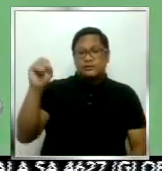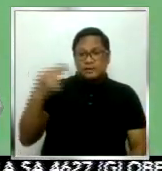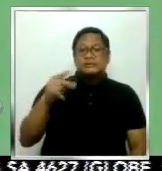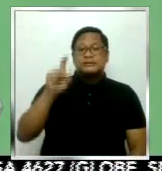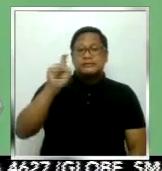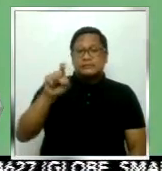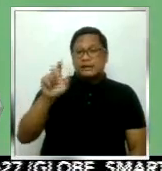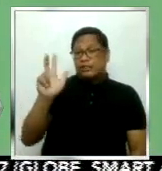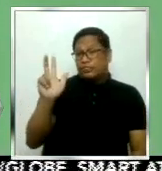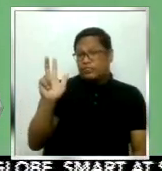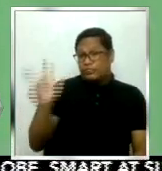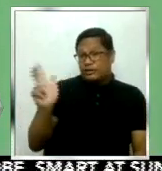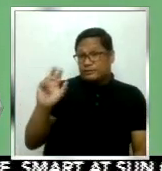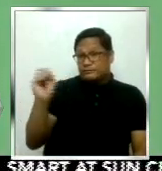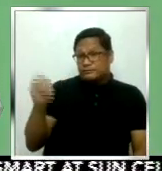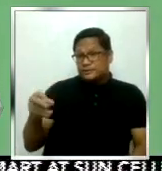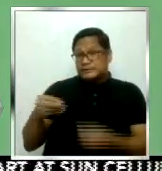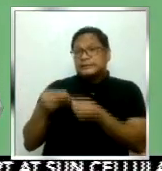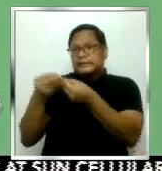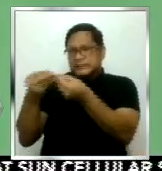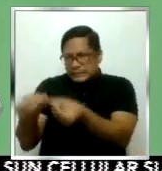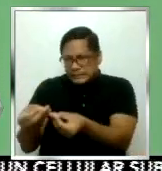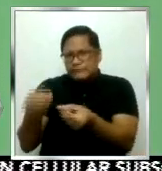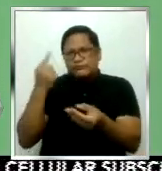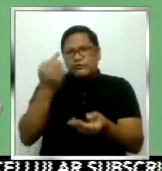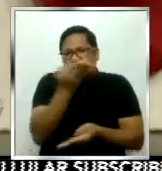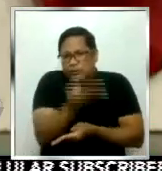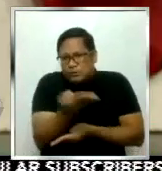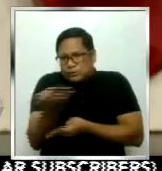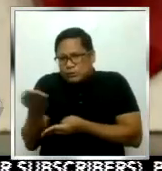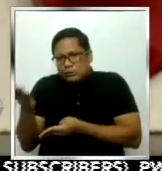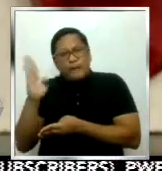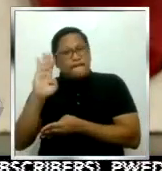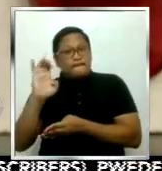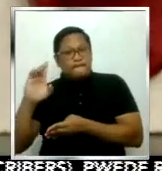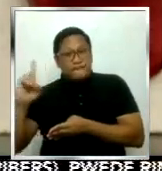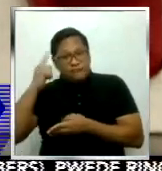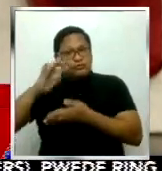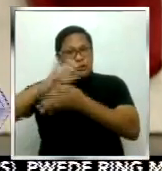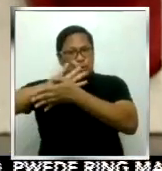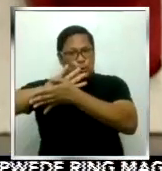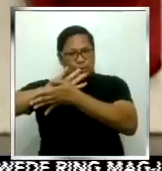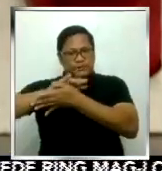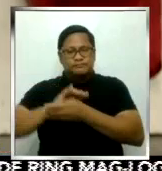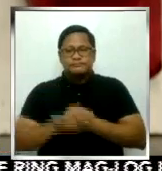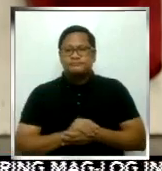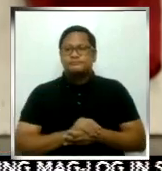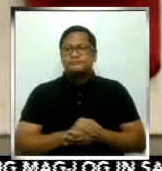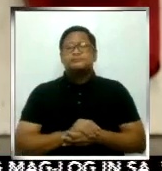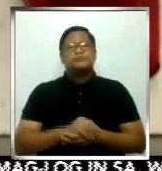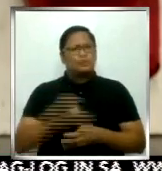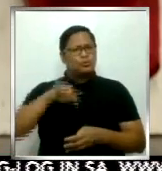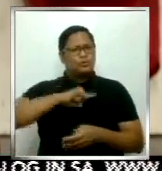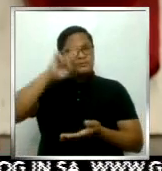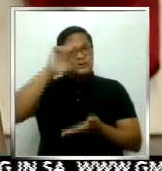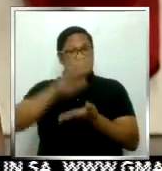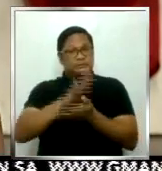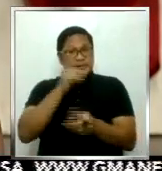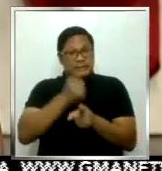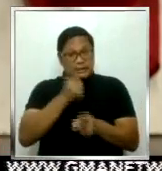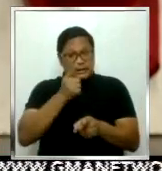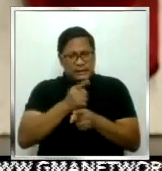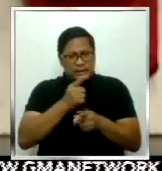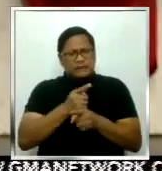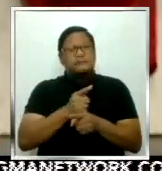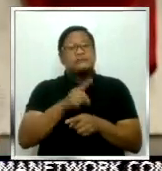total bed capacity ilaan para sa COVID patients. We believe na we are on the right track. It's really now a matter of